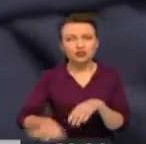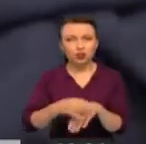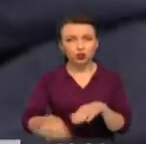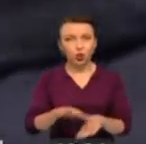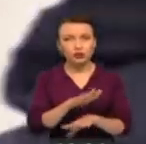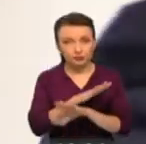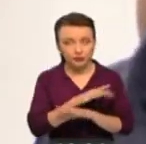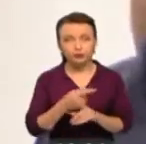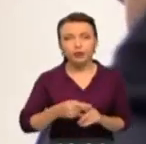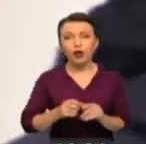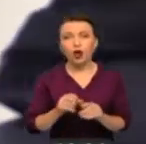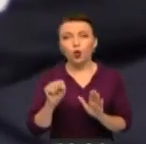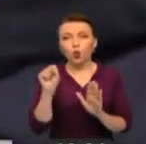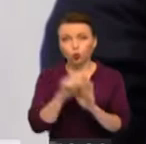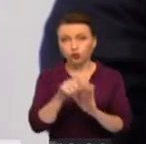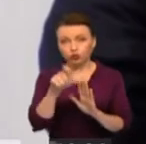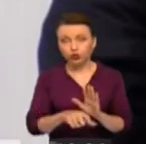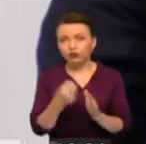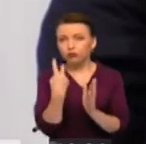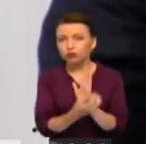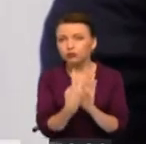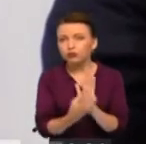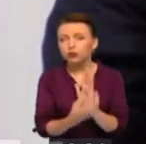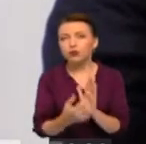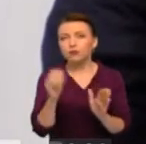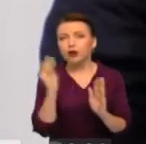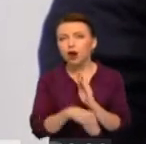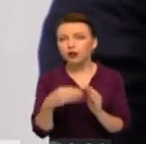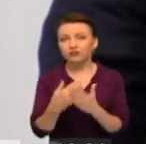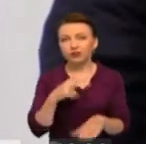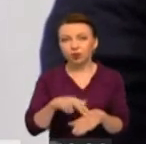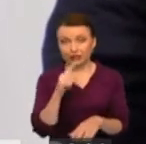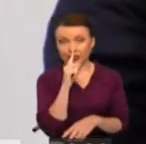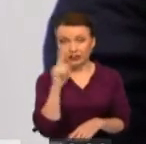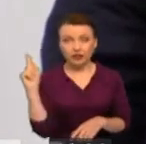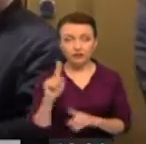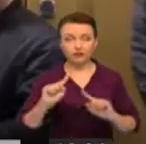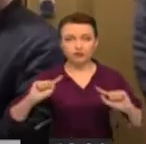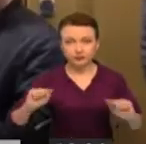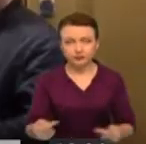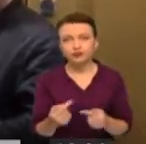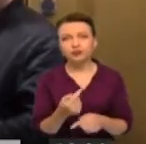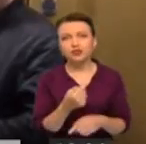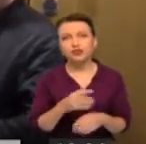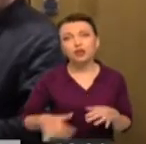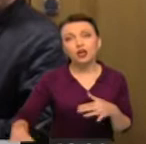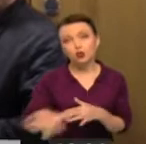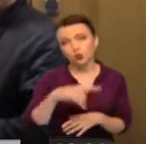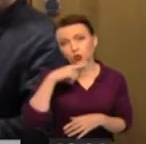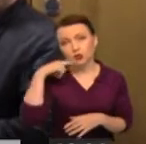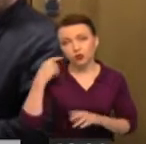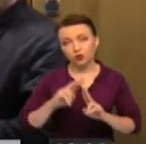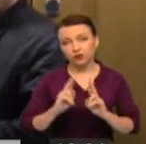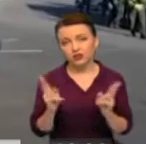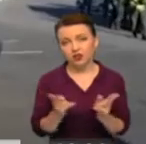Вбивці вдавалося цілих 2 роки переховуватися від правоохоронців. Тільки нещодавно його викрили на території Російської